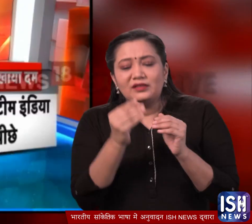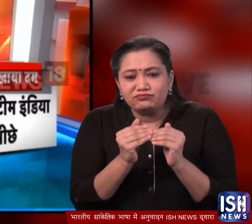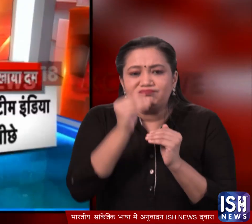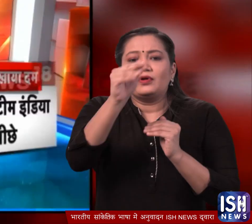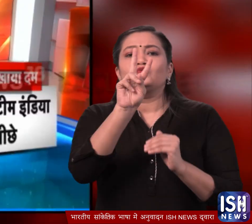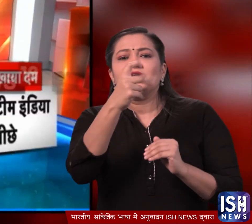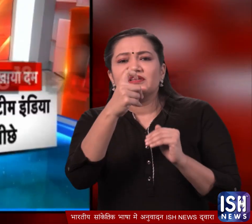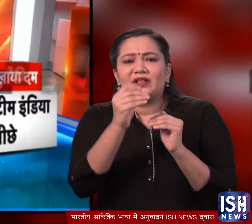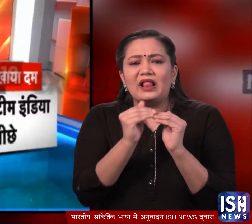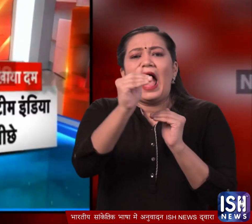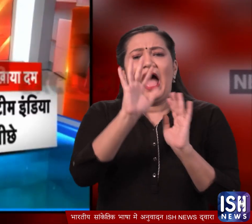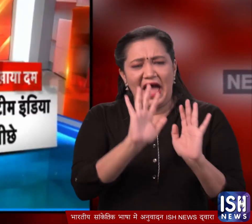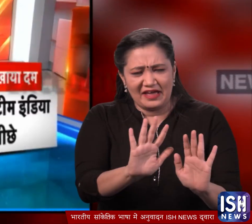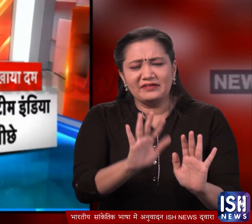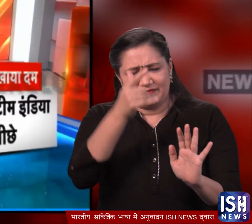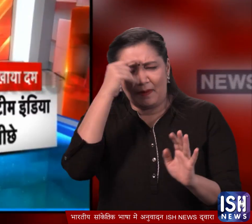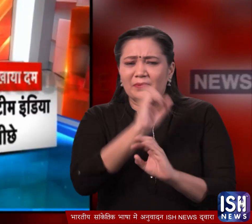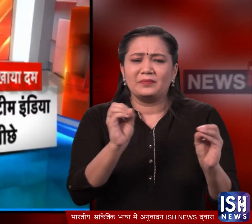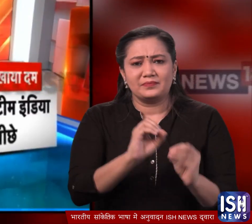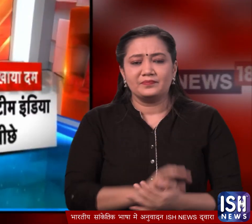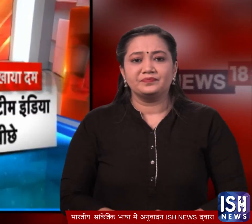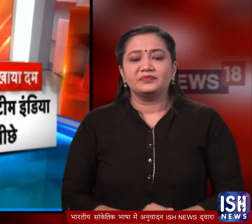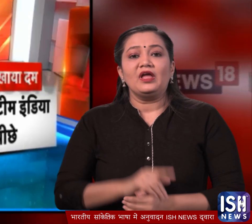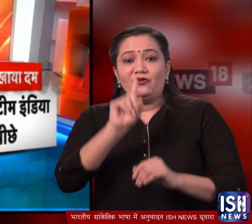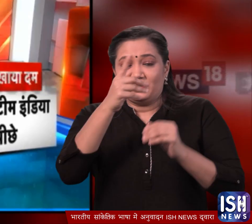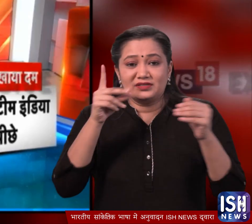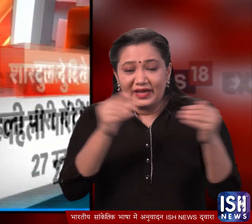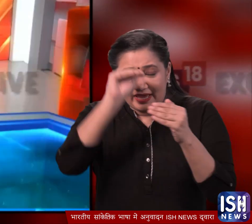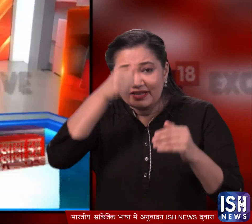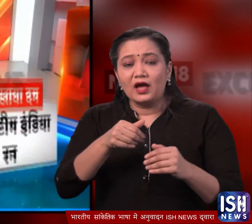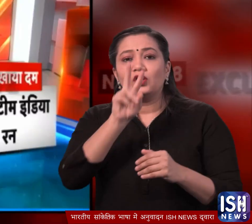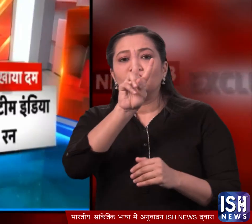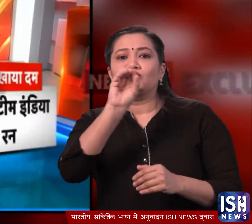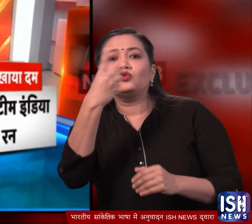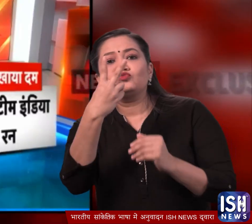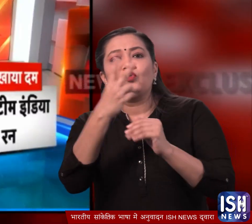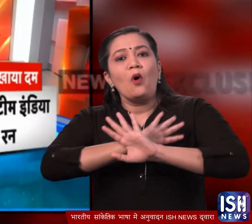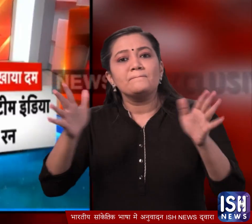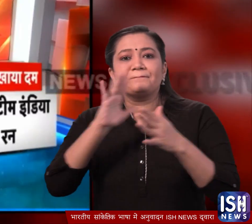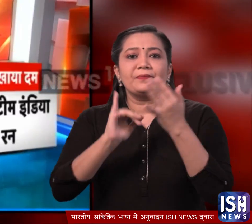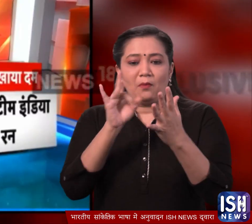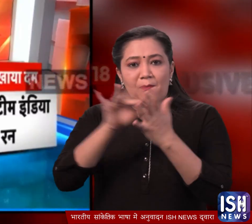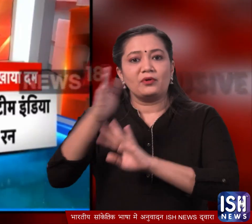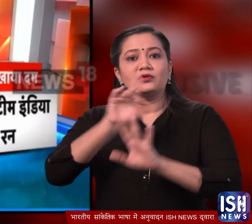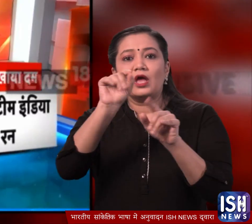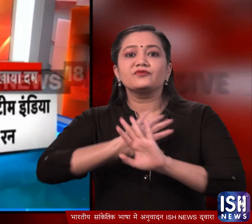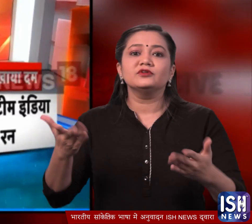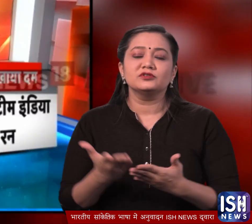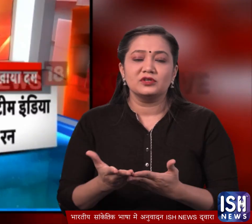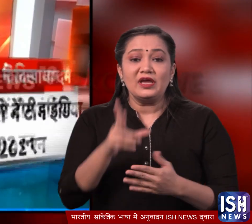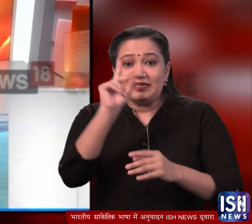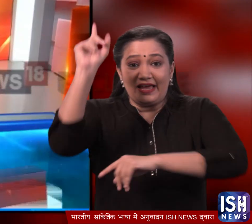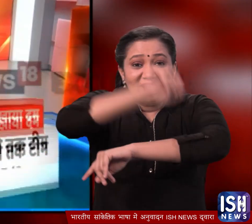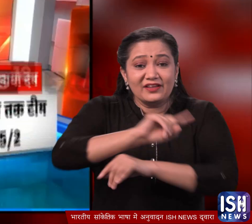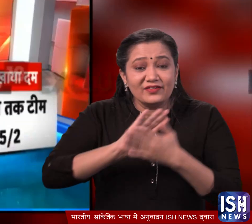टीम 27 रनों की मामूली बढ़त हासिल करने में कामयाब हो गई। पहली पारी में टीम इंडिया केवल 202 रन के स्कोर पर ही ढेर हो गई थी। दूसरे दिन